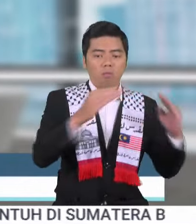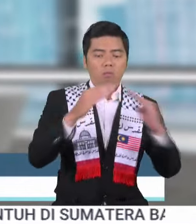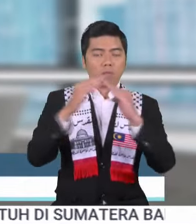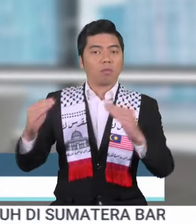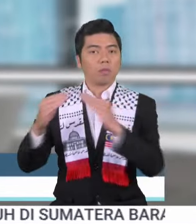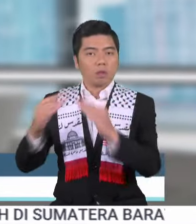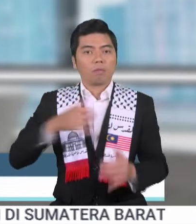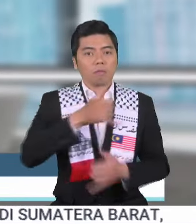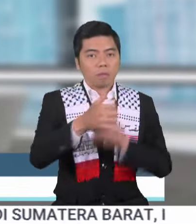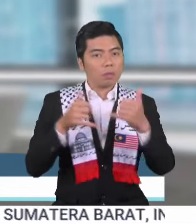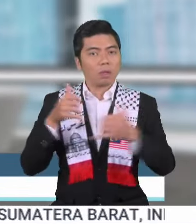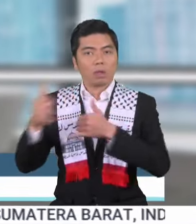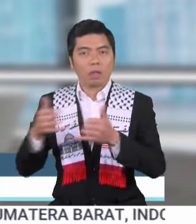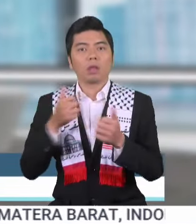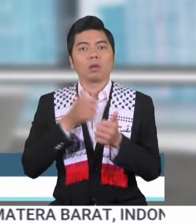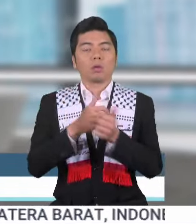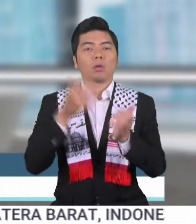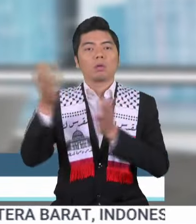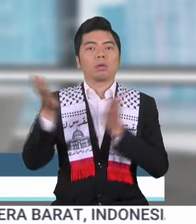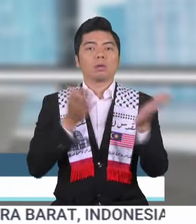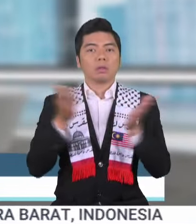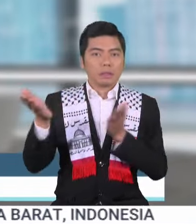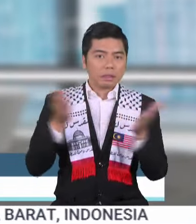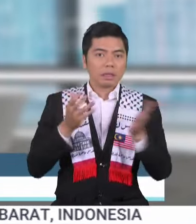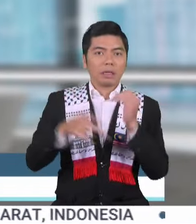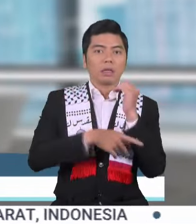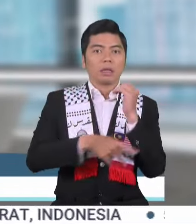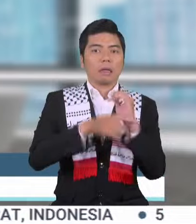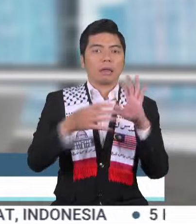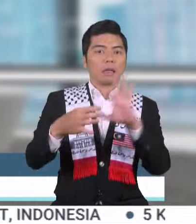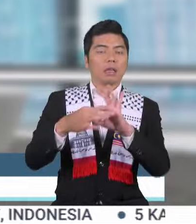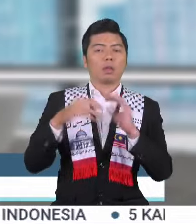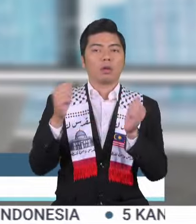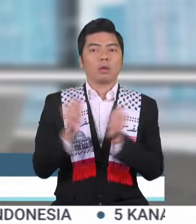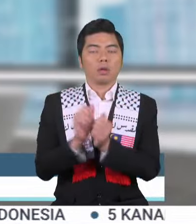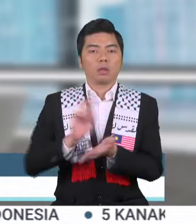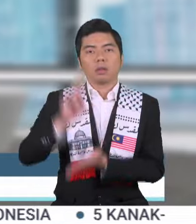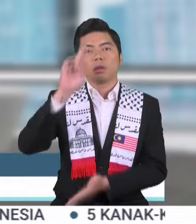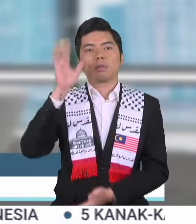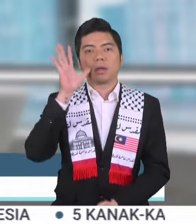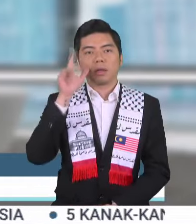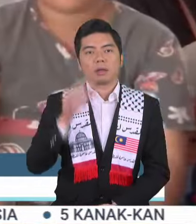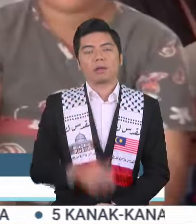digerakkan ke pusat khidmat masyarakat parlimen itu dengan kerjasama Universiti